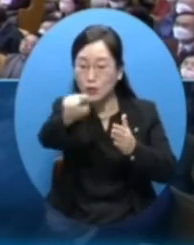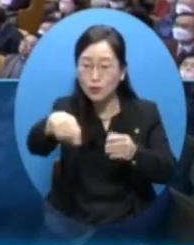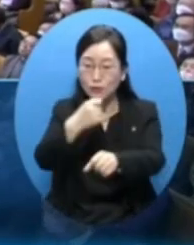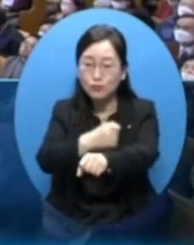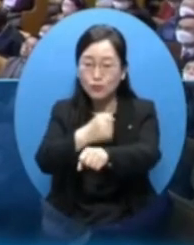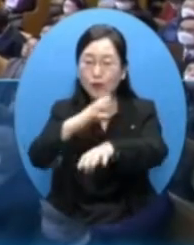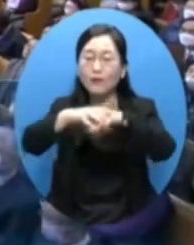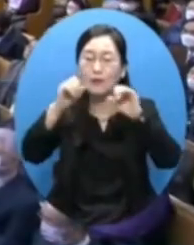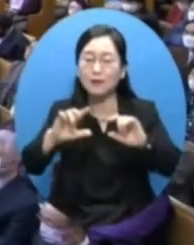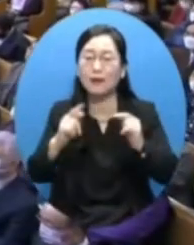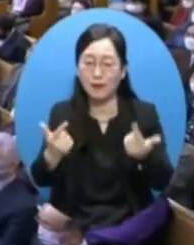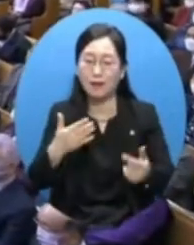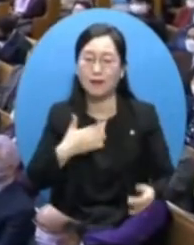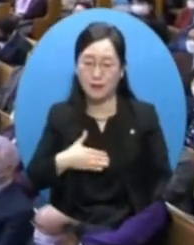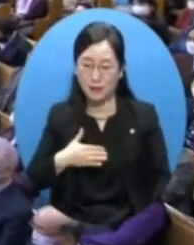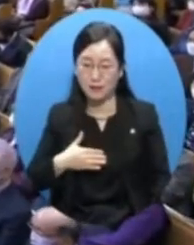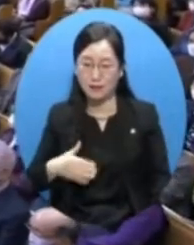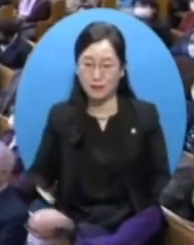알미라.